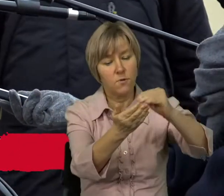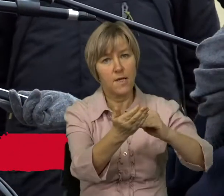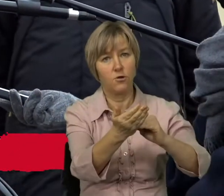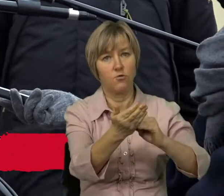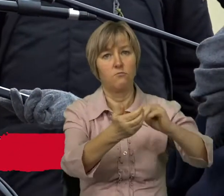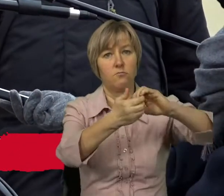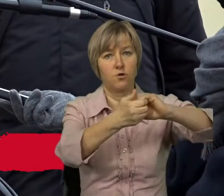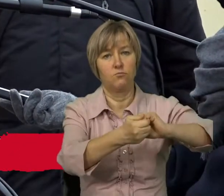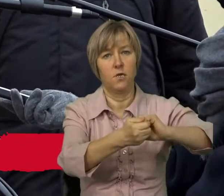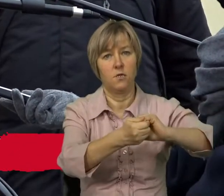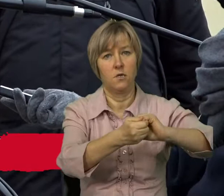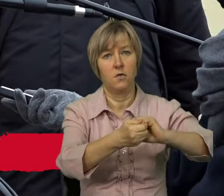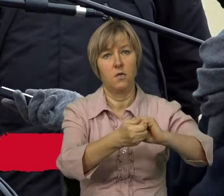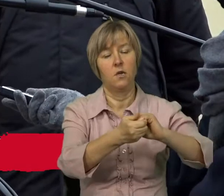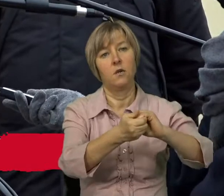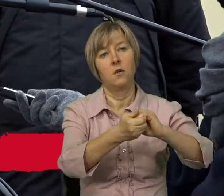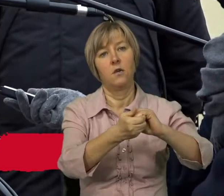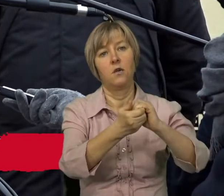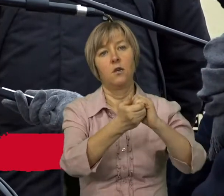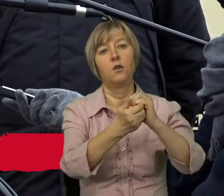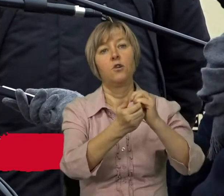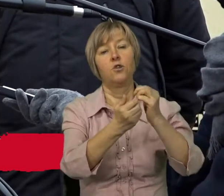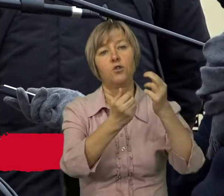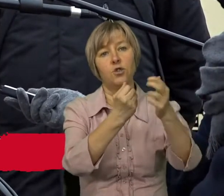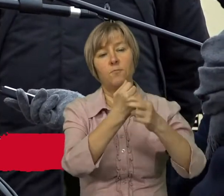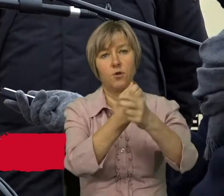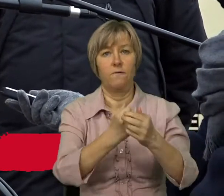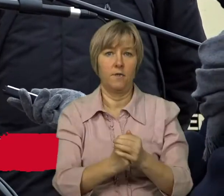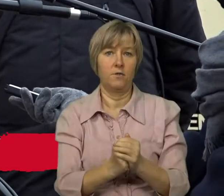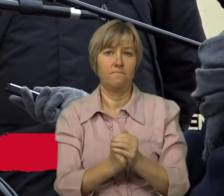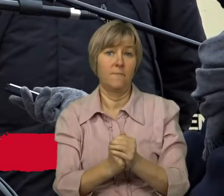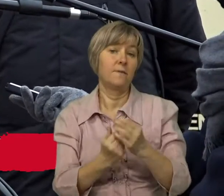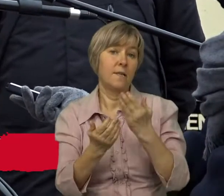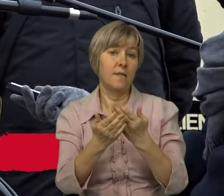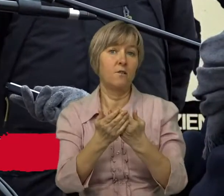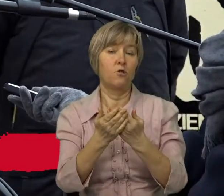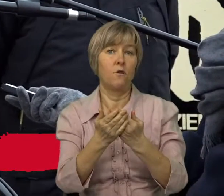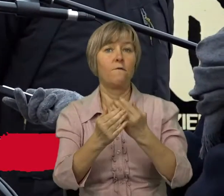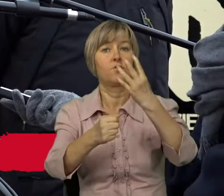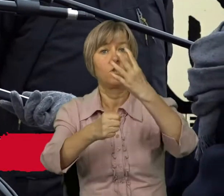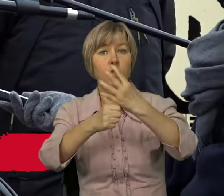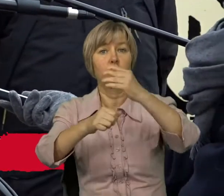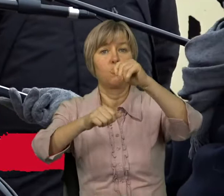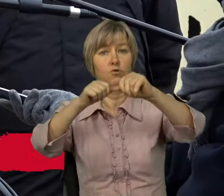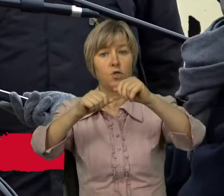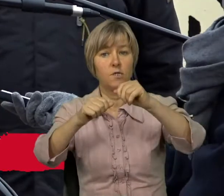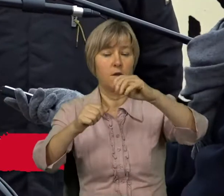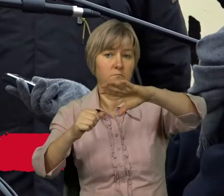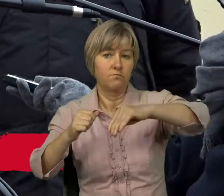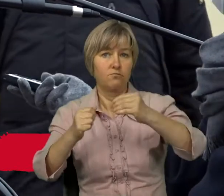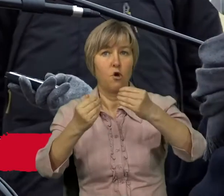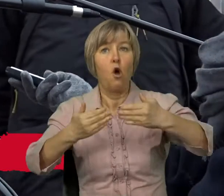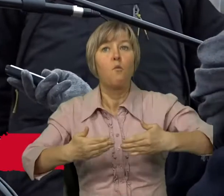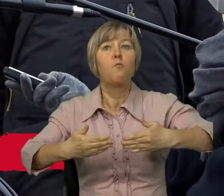sierpniowych. Dlatego 16 grudnia, czyli w 40. rocznicę odsłonięcia tego